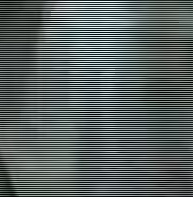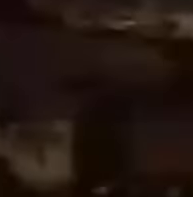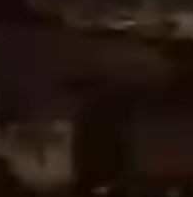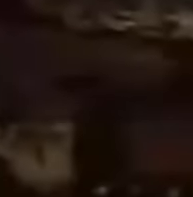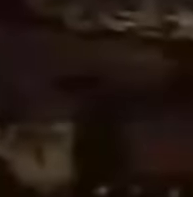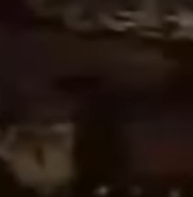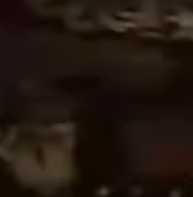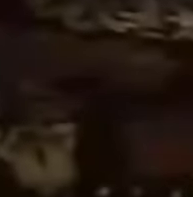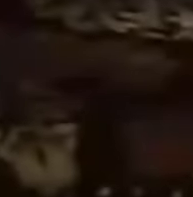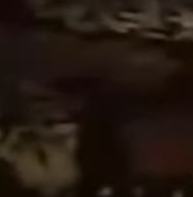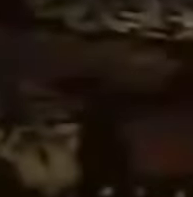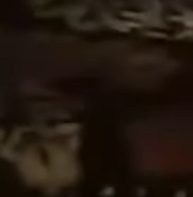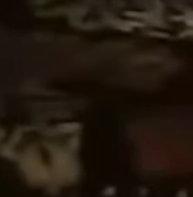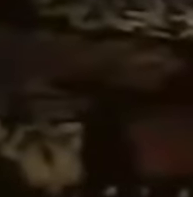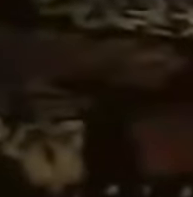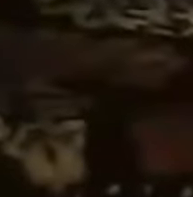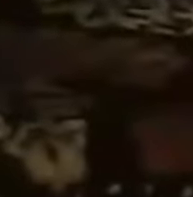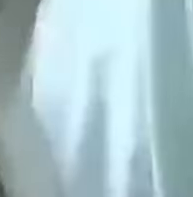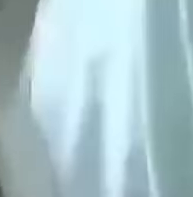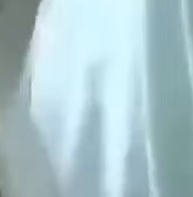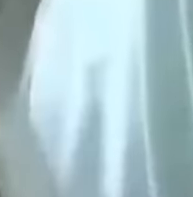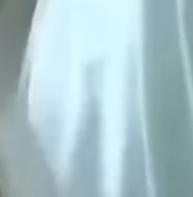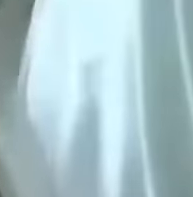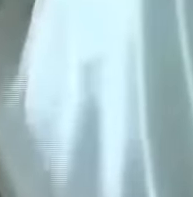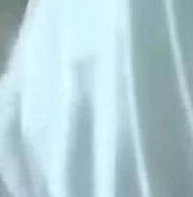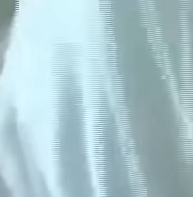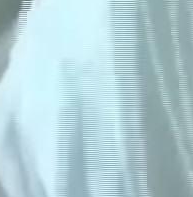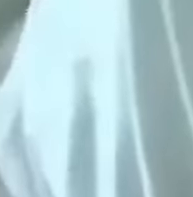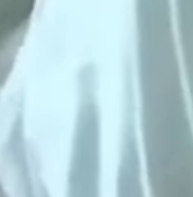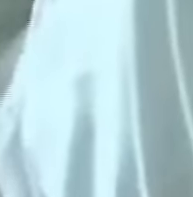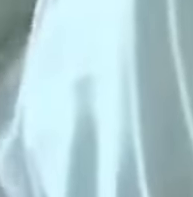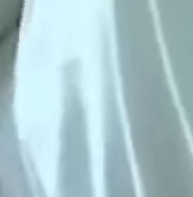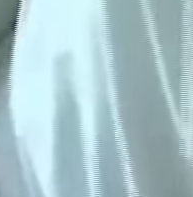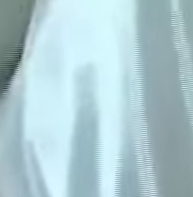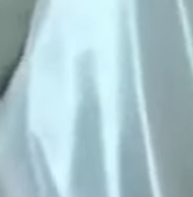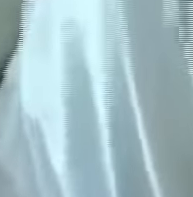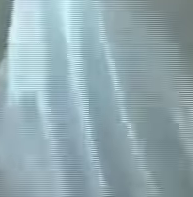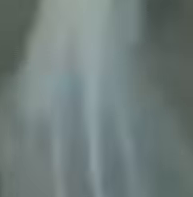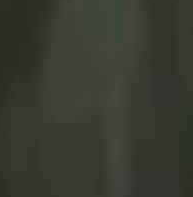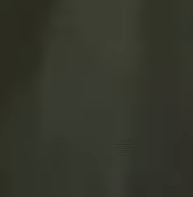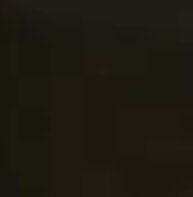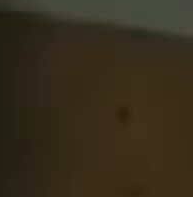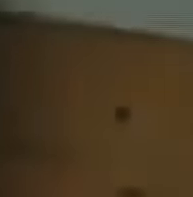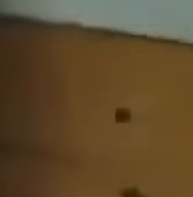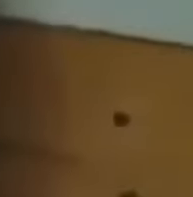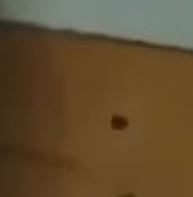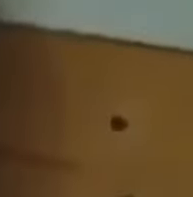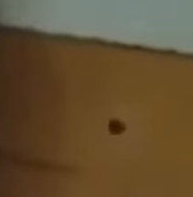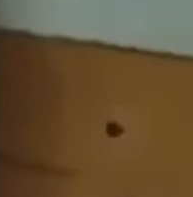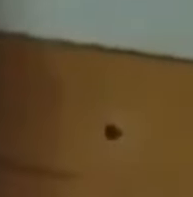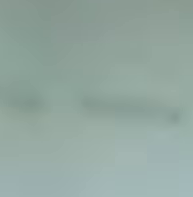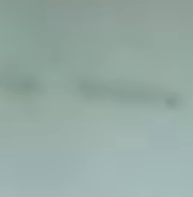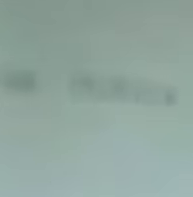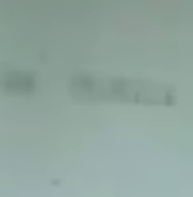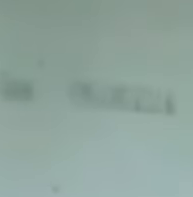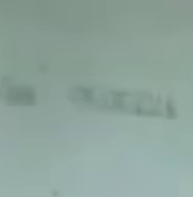Pencoblosan lagi, paling siapapun yang terpilih. Hidup saya mah begini-begini aja dari dulu juga. Suara